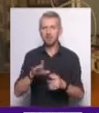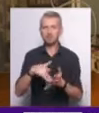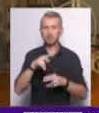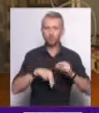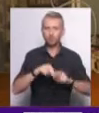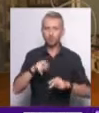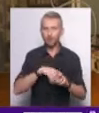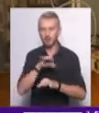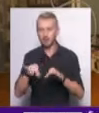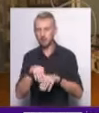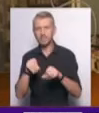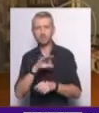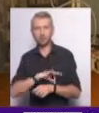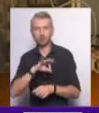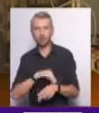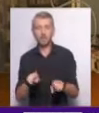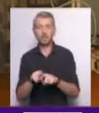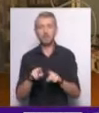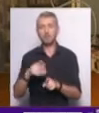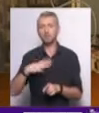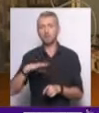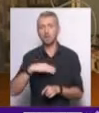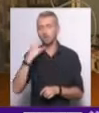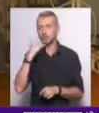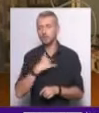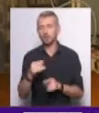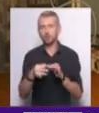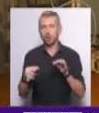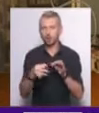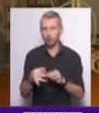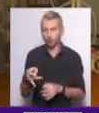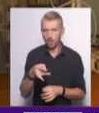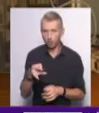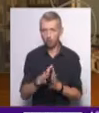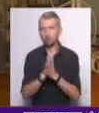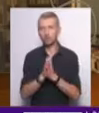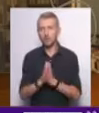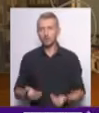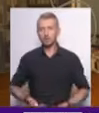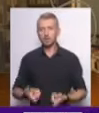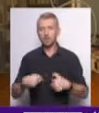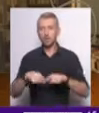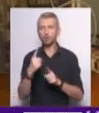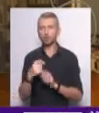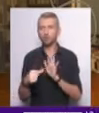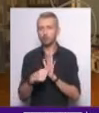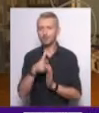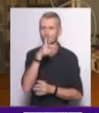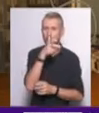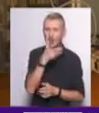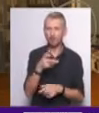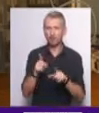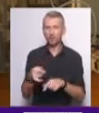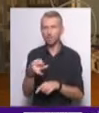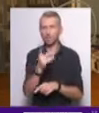та землекористування. Так само ми чекаємо дзвінків з Солом'янського району. Будь ласка, жителі округу номер 106, це Шулявка, а також